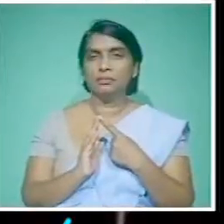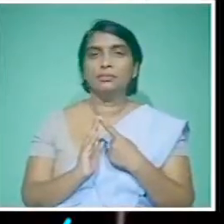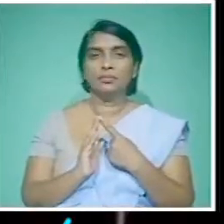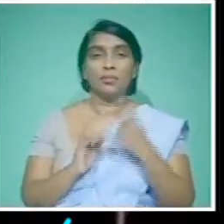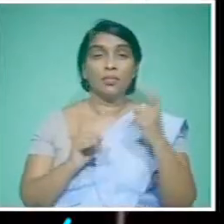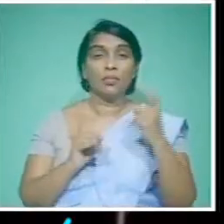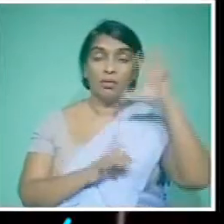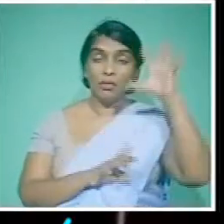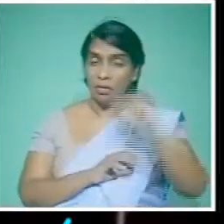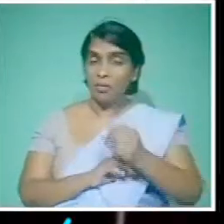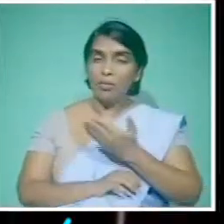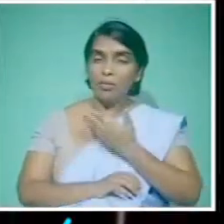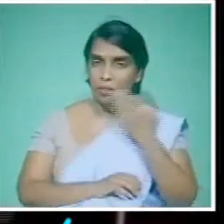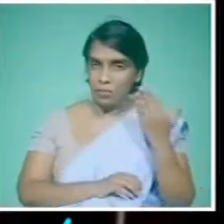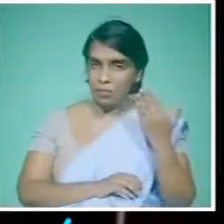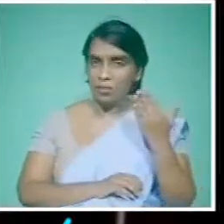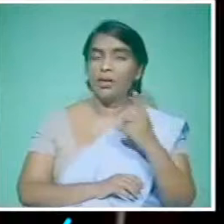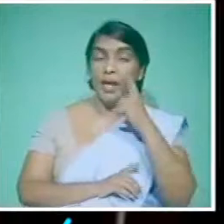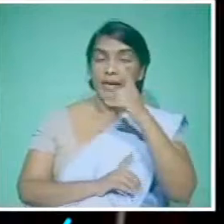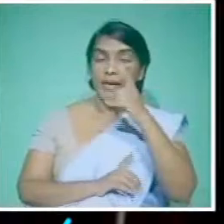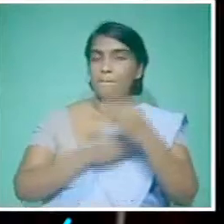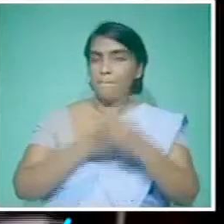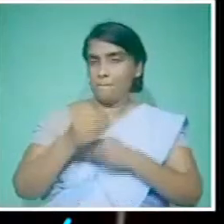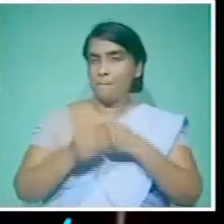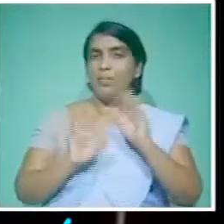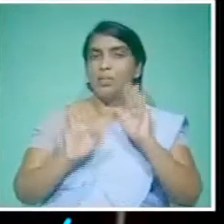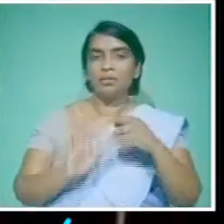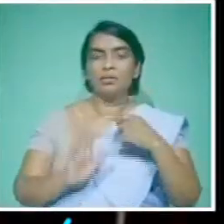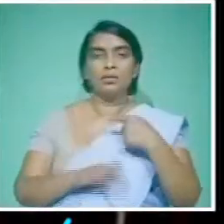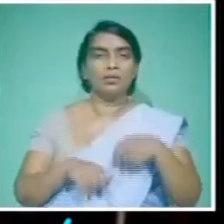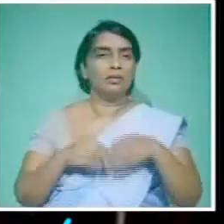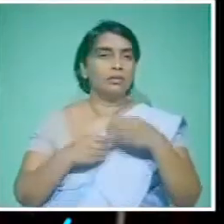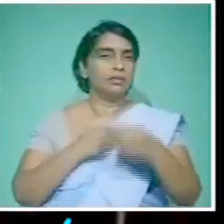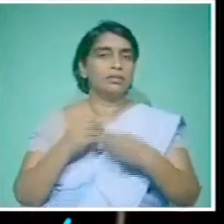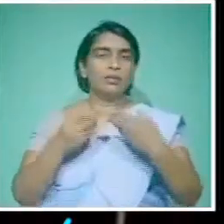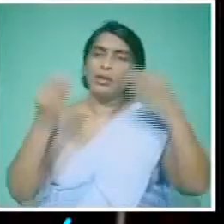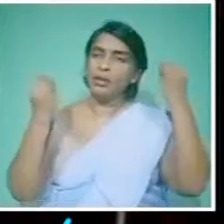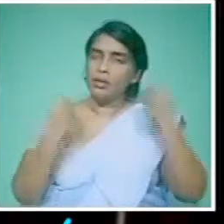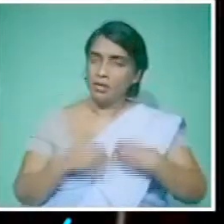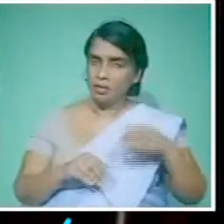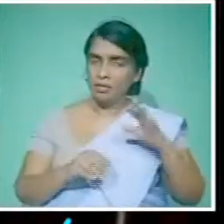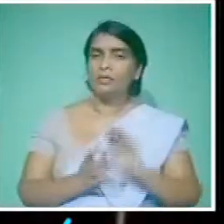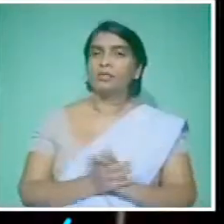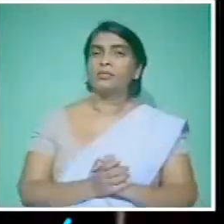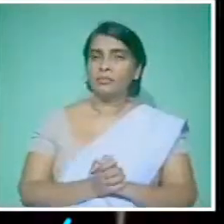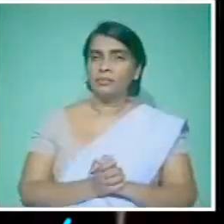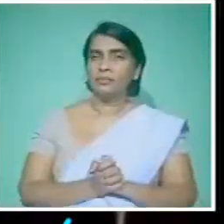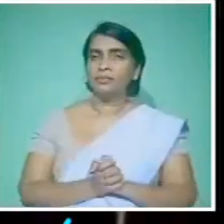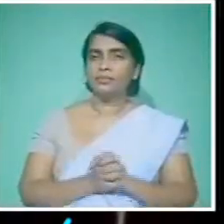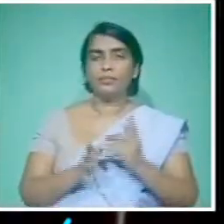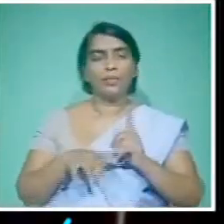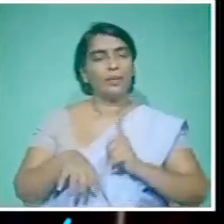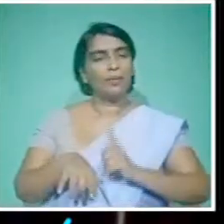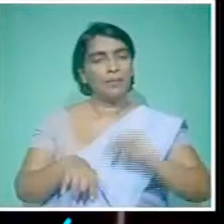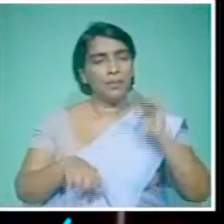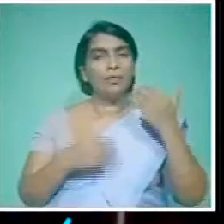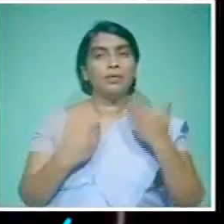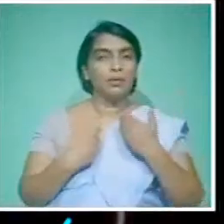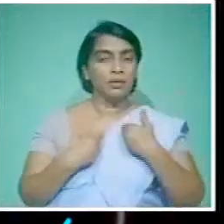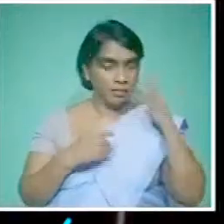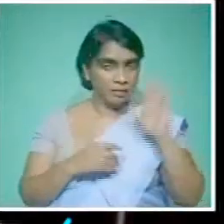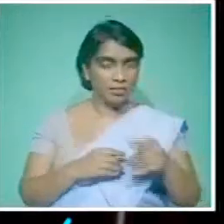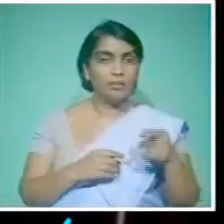ඩොලර් ගේන්න පුළුවන් එක කර්මාන්තයක් නමුත් අපේ අදේ කර්මාන්තේ කඩා වැටලා තියෙනවා අවාසනාවකට අපිට තිබුණ